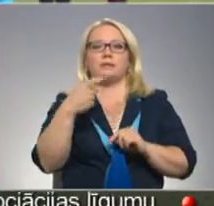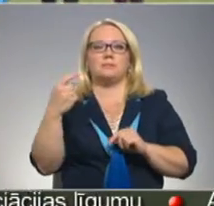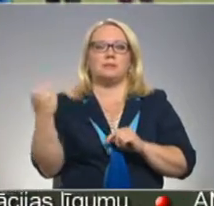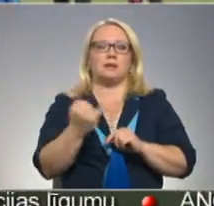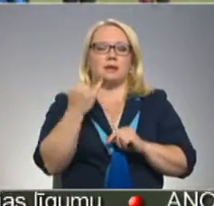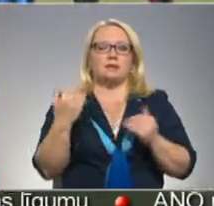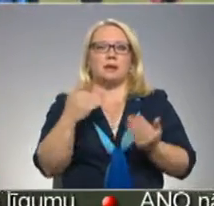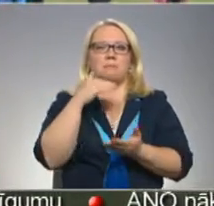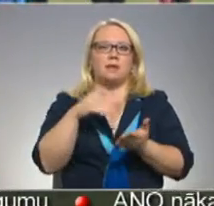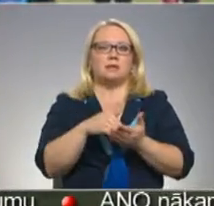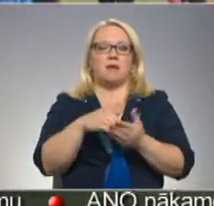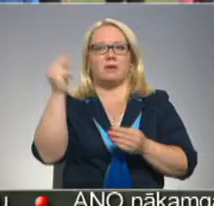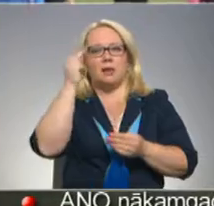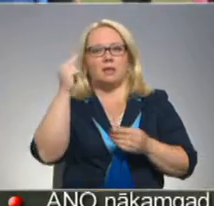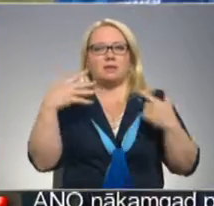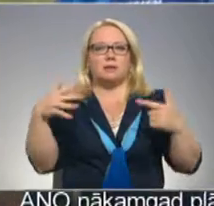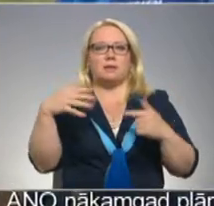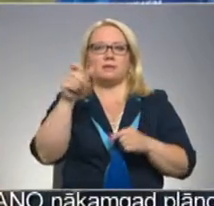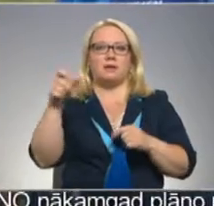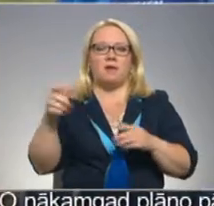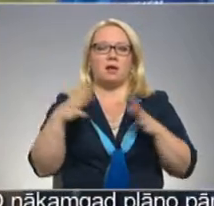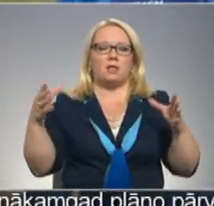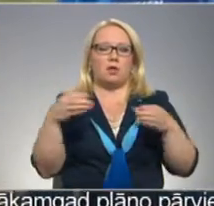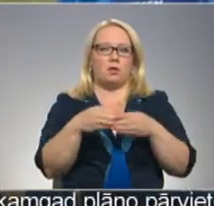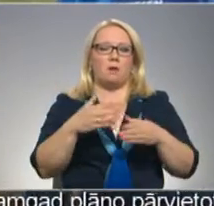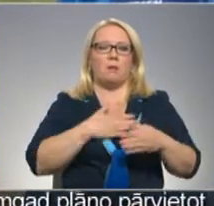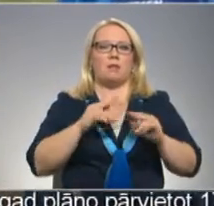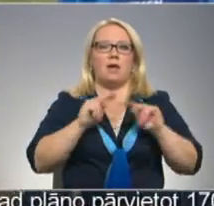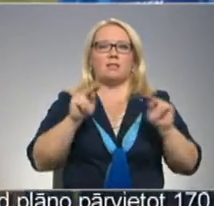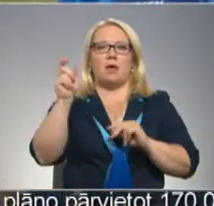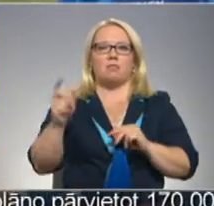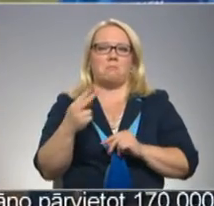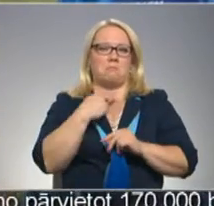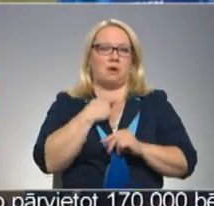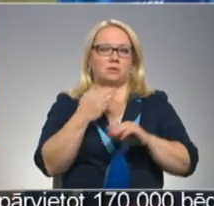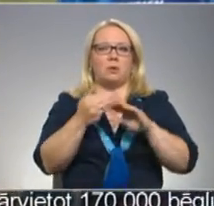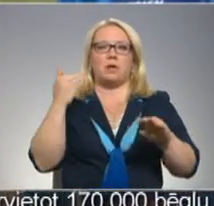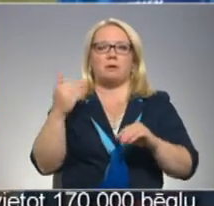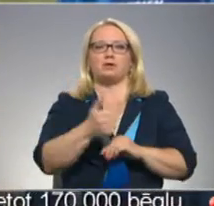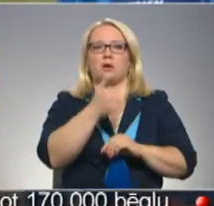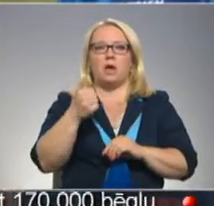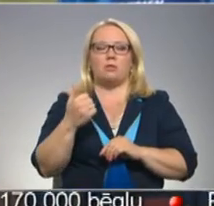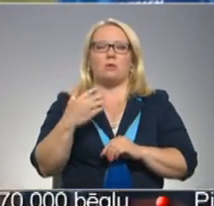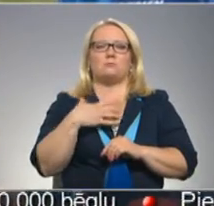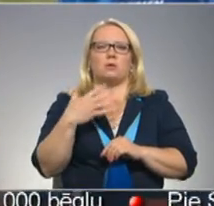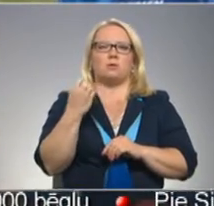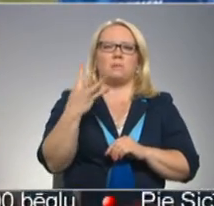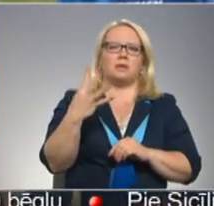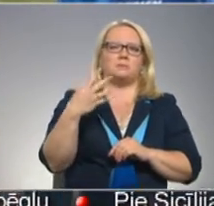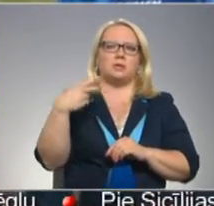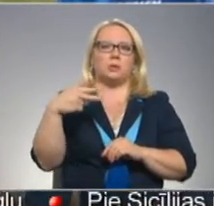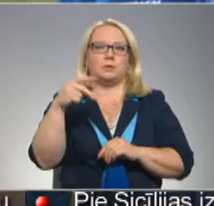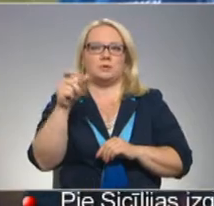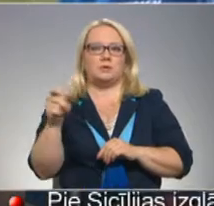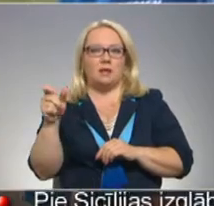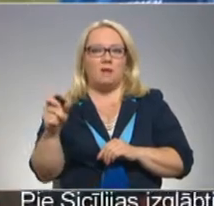šobrīd patstāvīgi trenējas 70 cilvēku liela grupa. Man kā treneri pārsteidz, jo iepriekšējos gados mums nāca kaut kādi 15-20